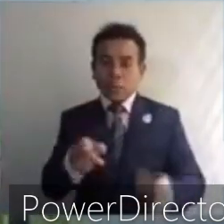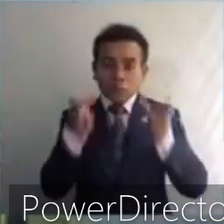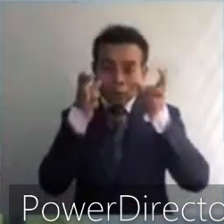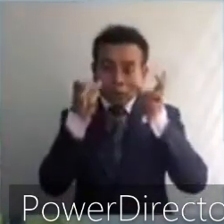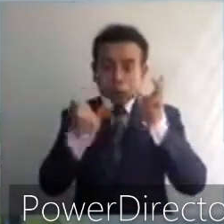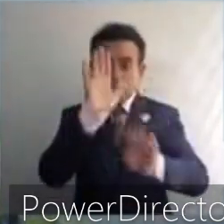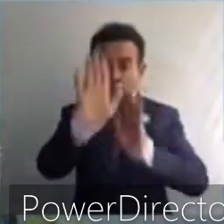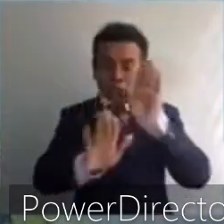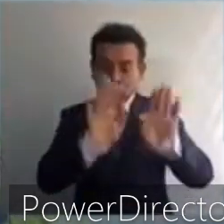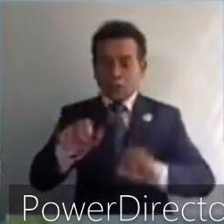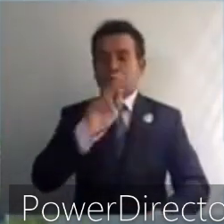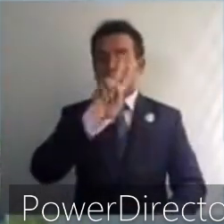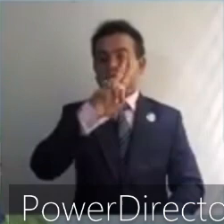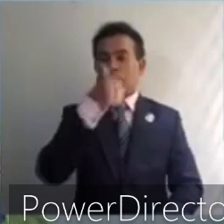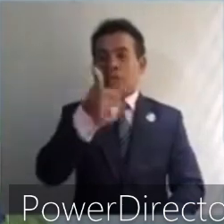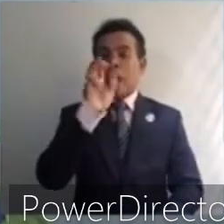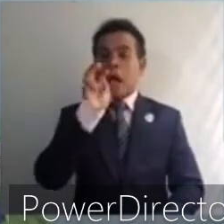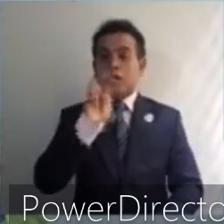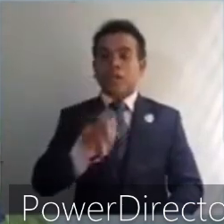26,352 জনকে।